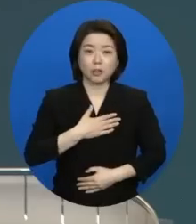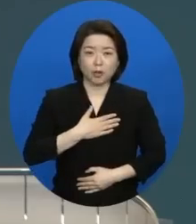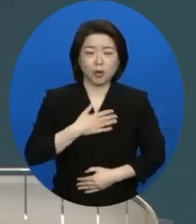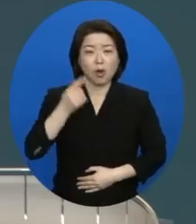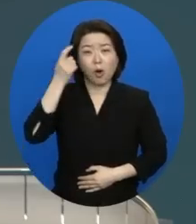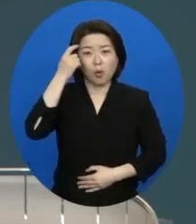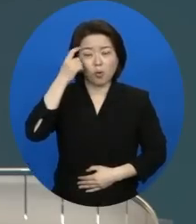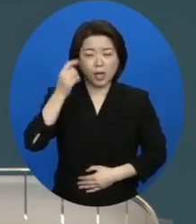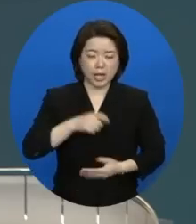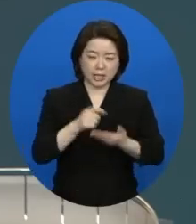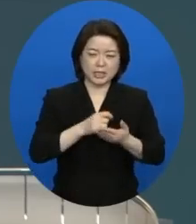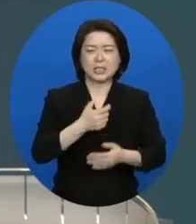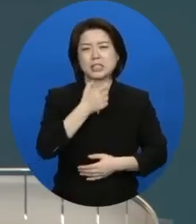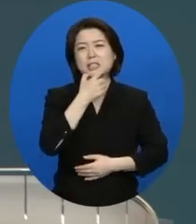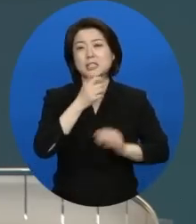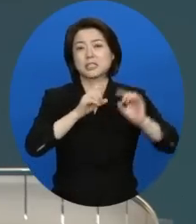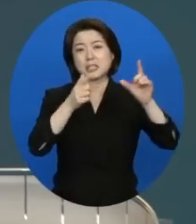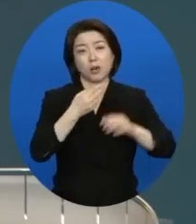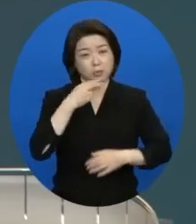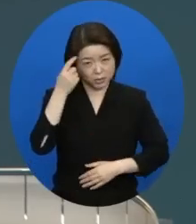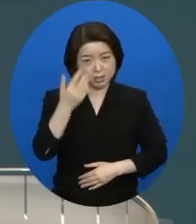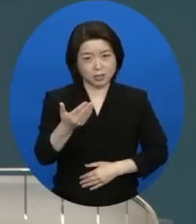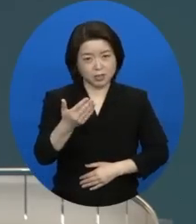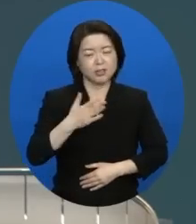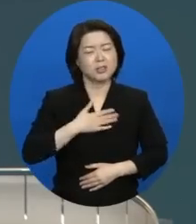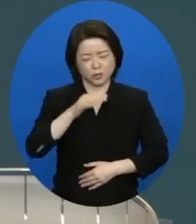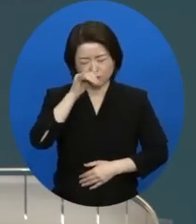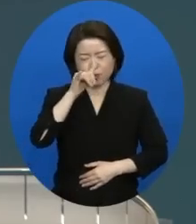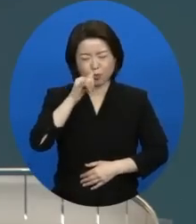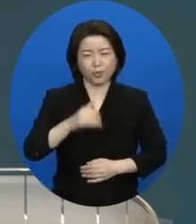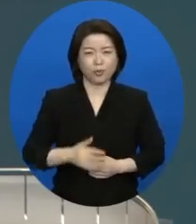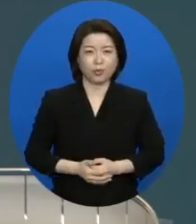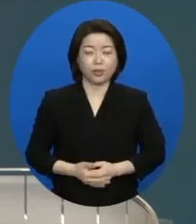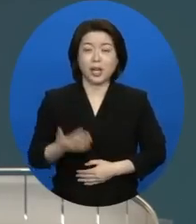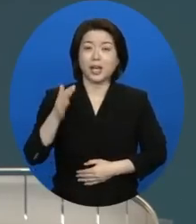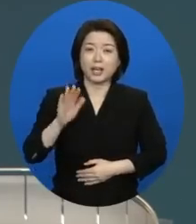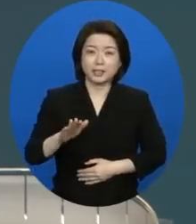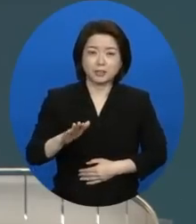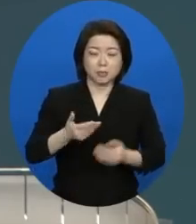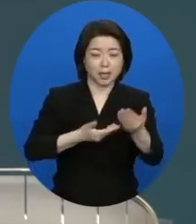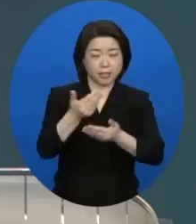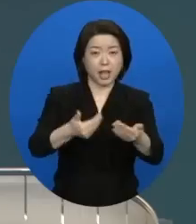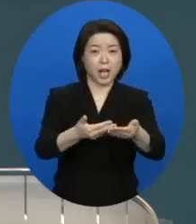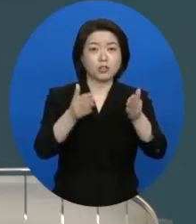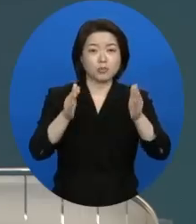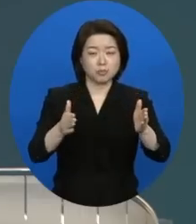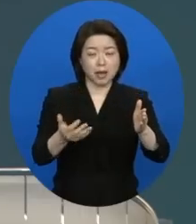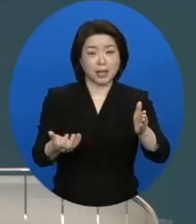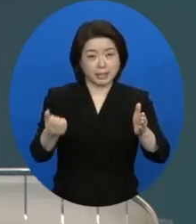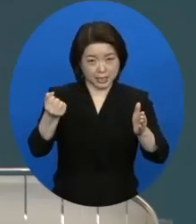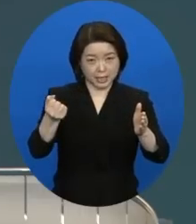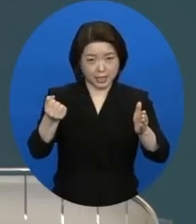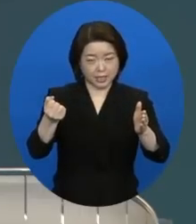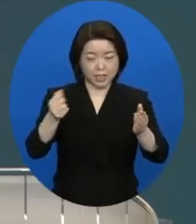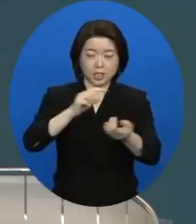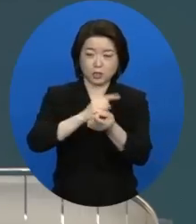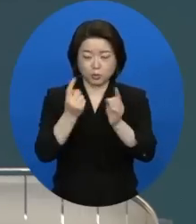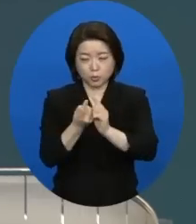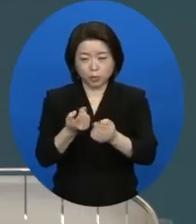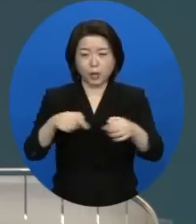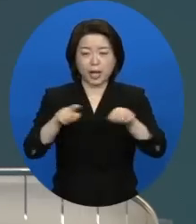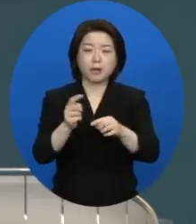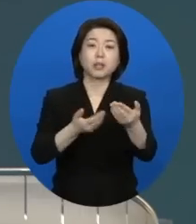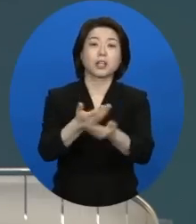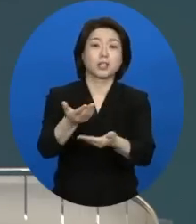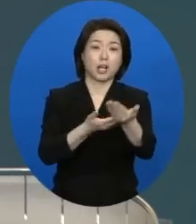왜 일기 쓰기 싫은 날 없었겠어요? 그러나 나눔 방을 갖고 함께